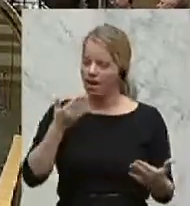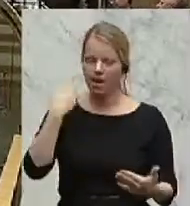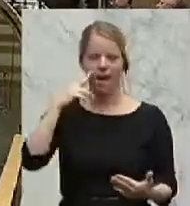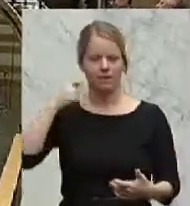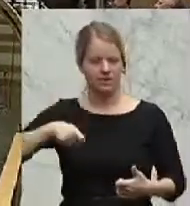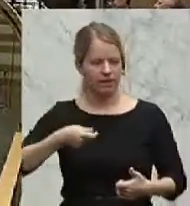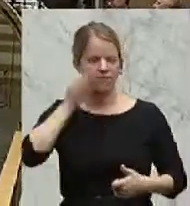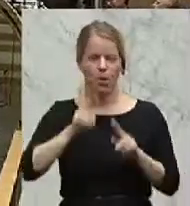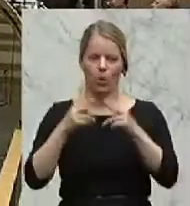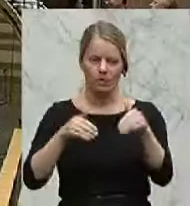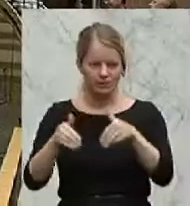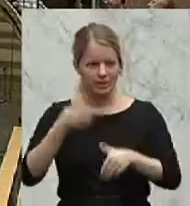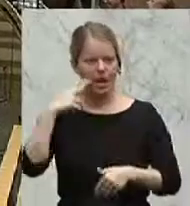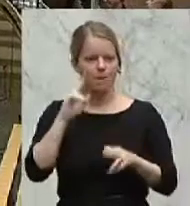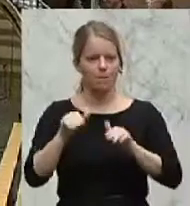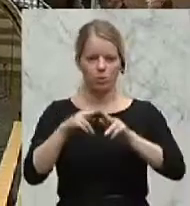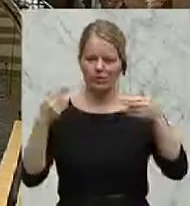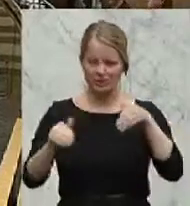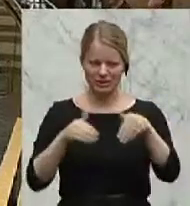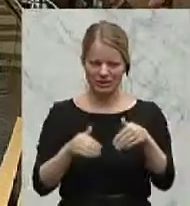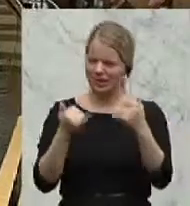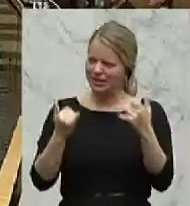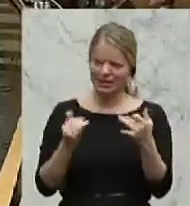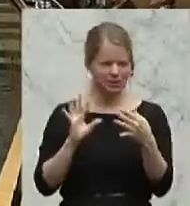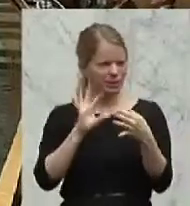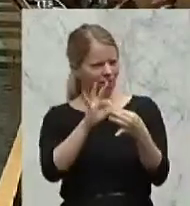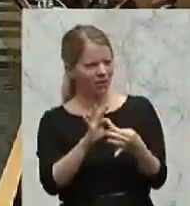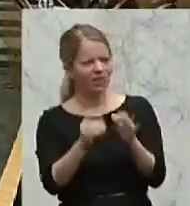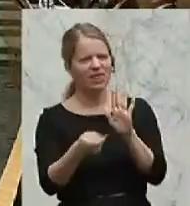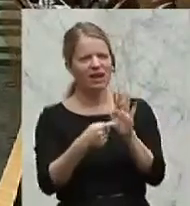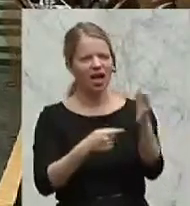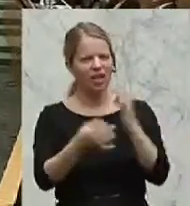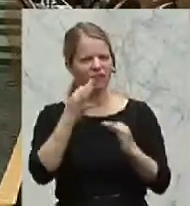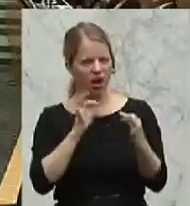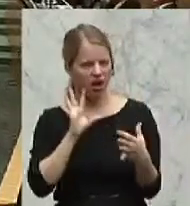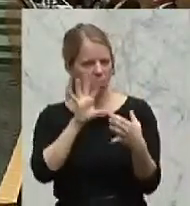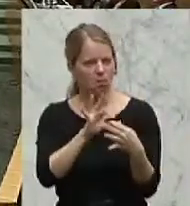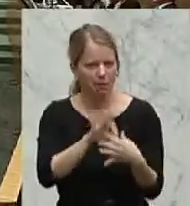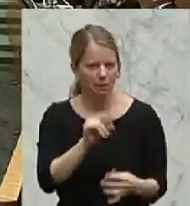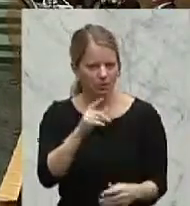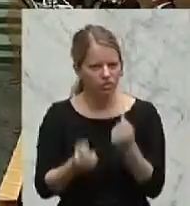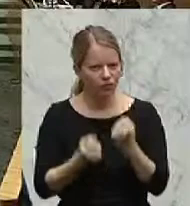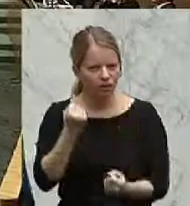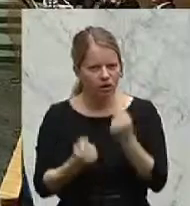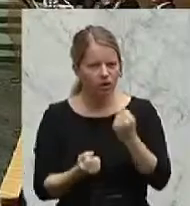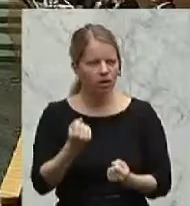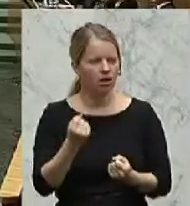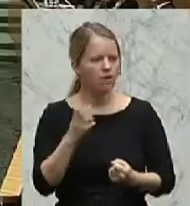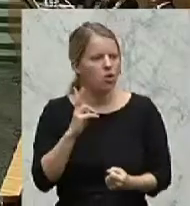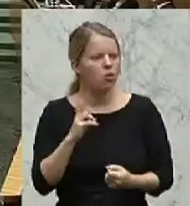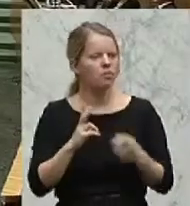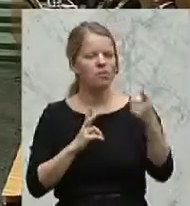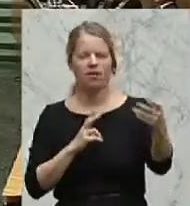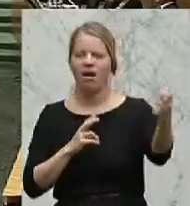schwierig, auf diese dringliche Anfrage wirklich einzugehen, weil also irgendwo ist